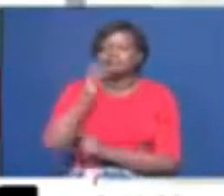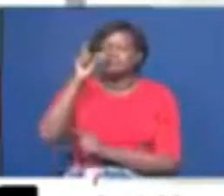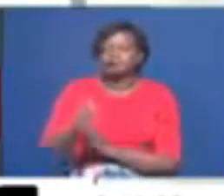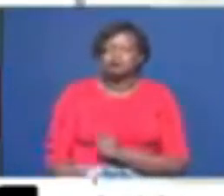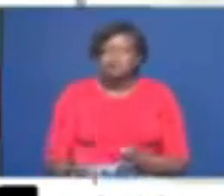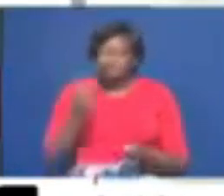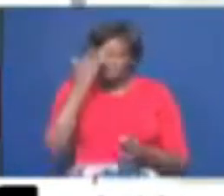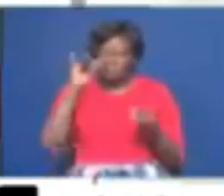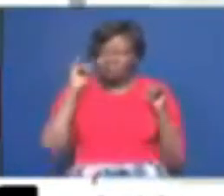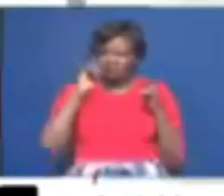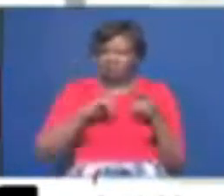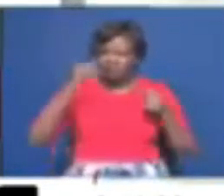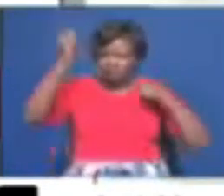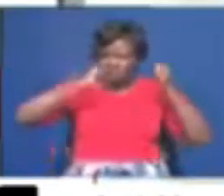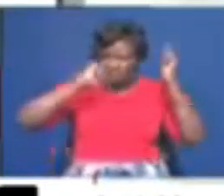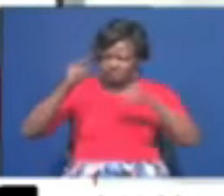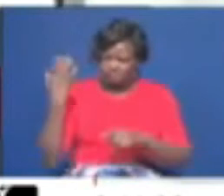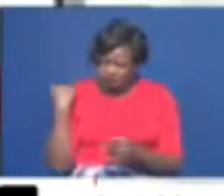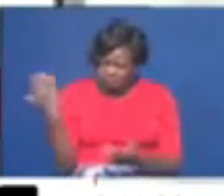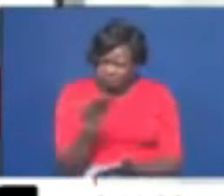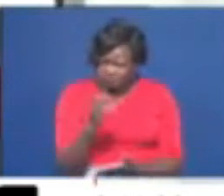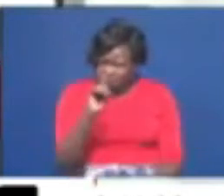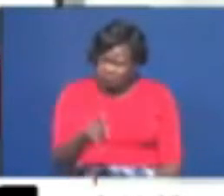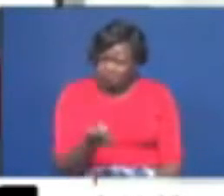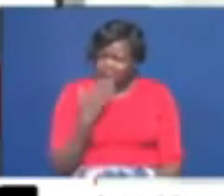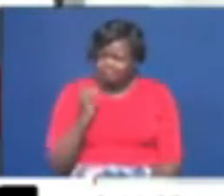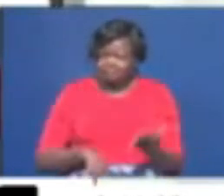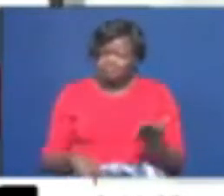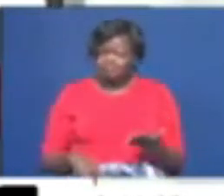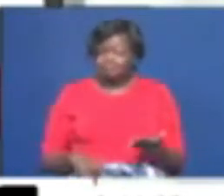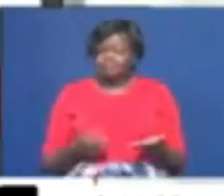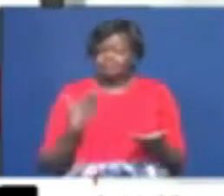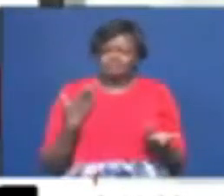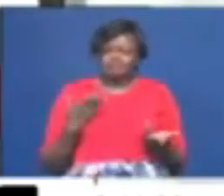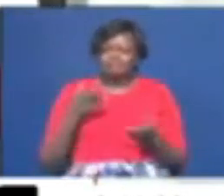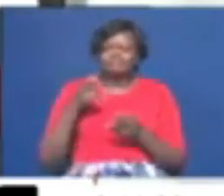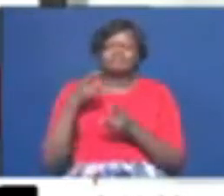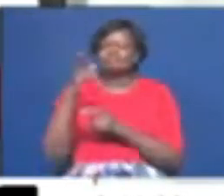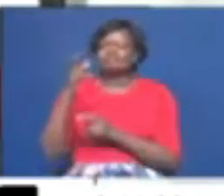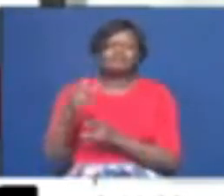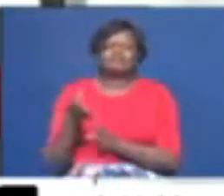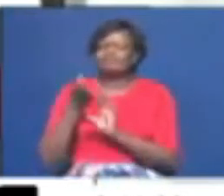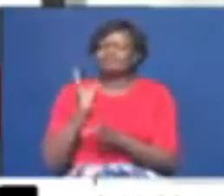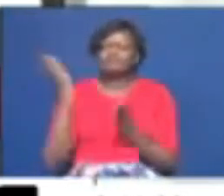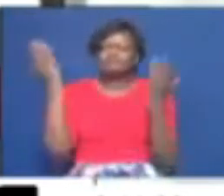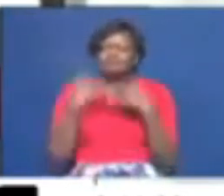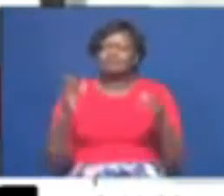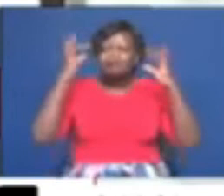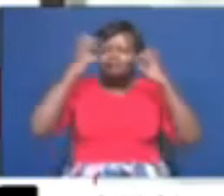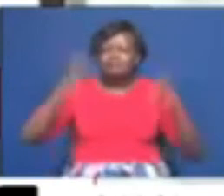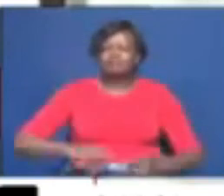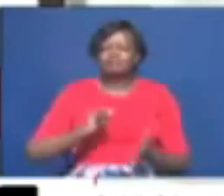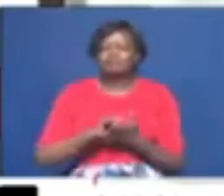mpaka majeshi aje kuwasumbua? Tafadhalini, put down your weapons. Amueni kwamba vita